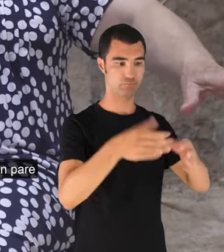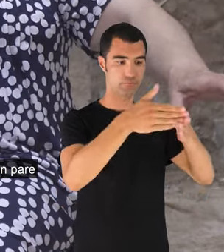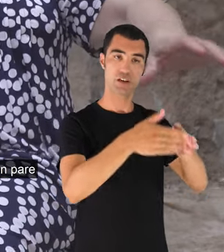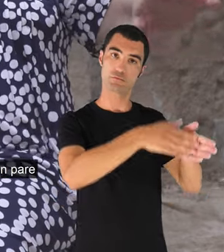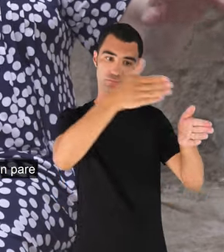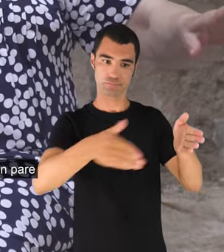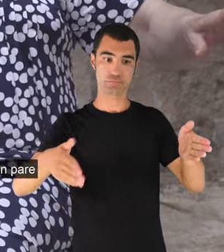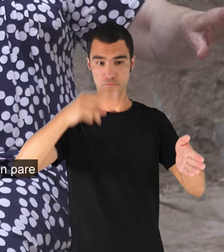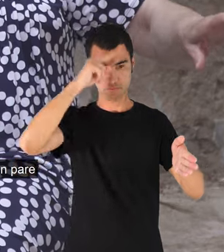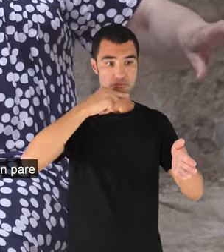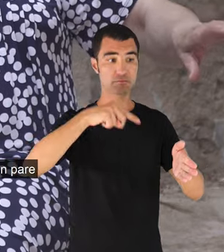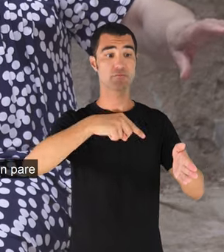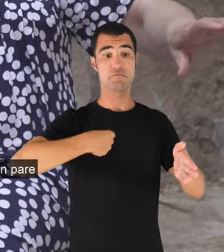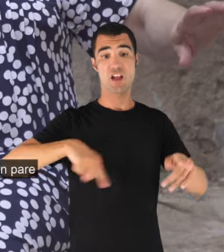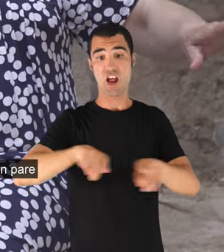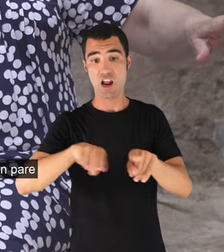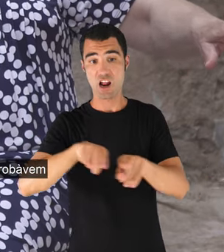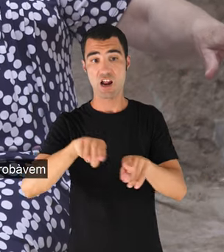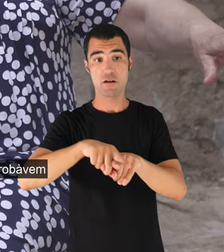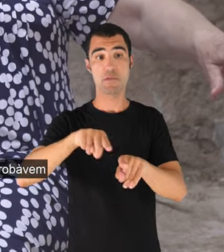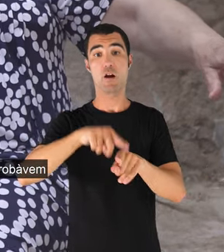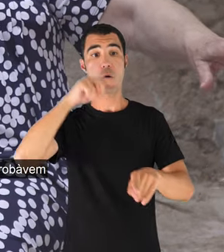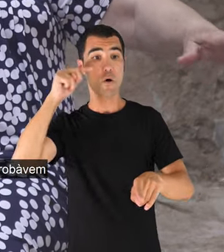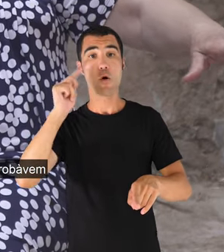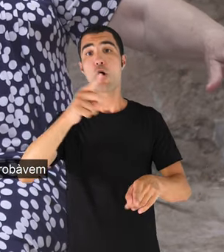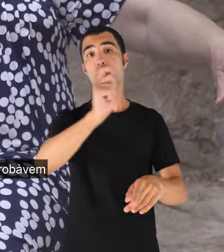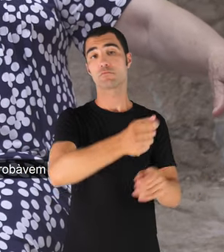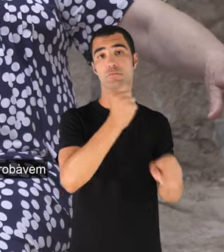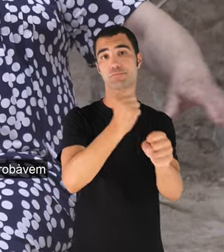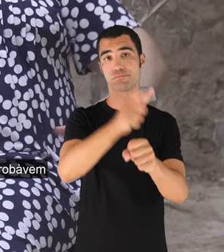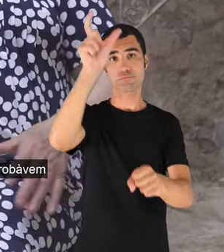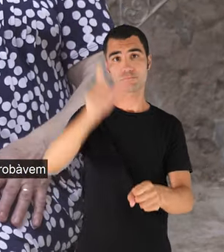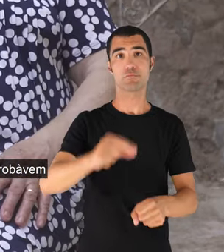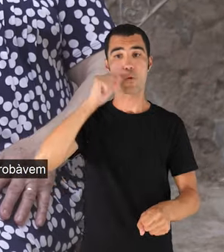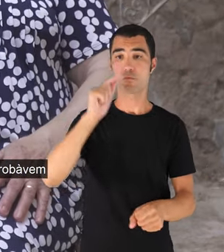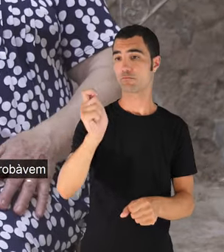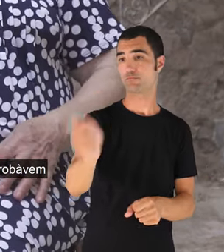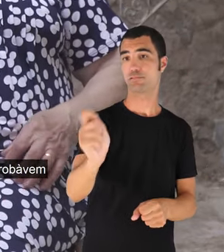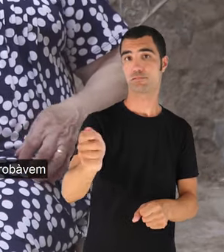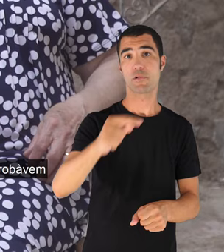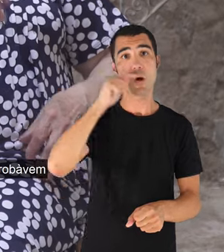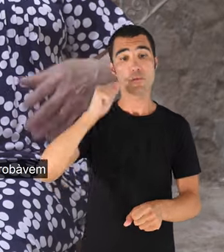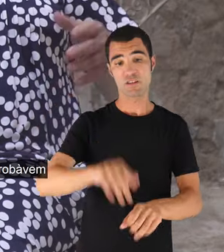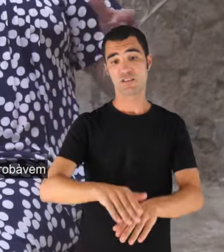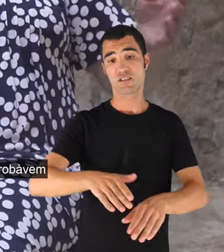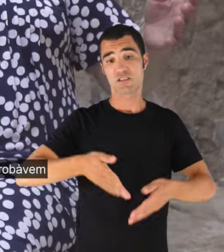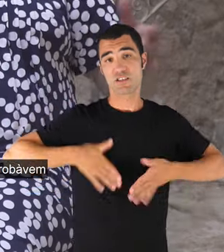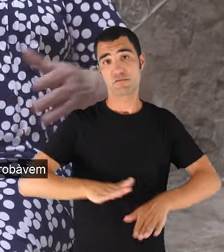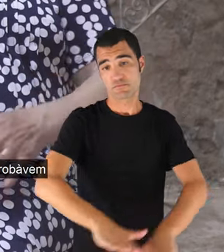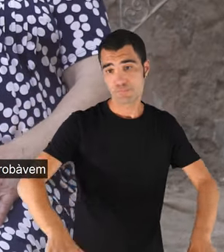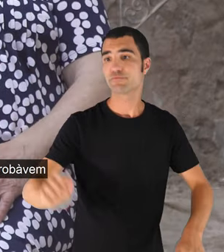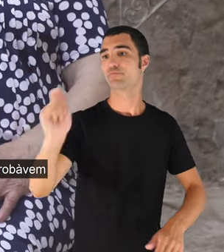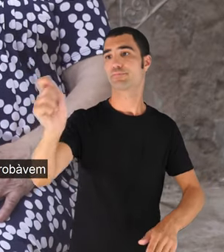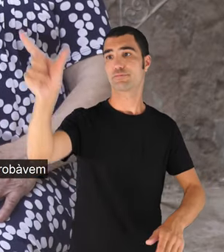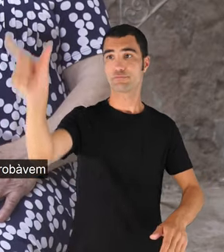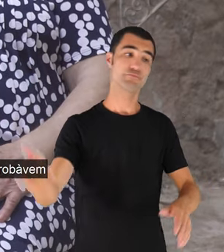germans, o un home que tenia. Tenia un home, quan els meus germans eren petits. i se n'anaven i calaven per allà